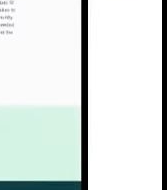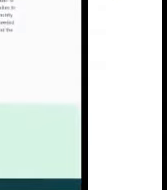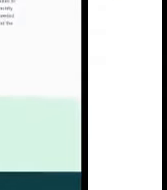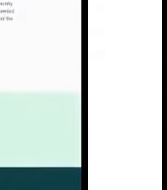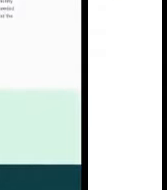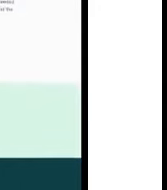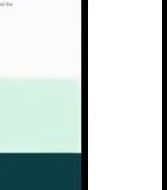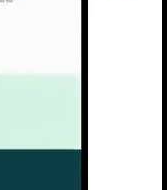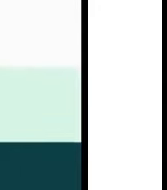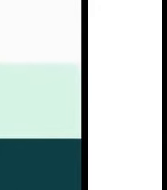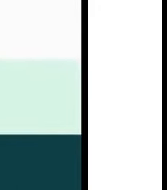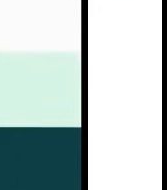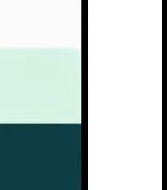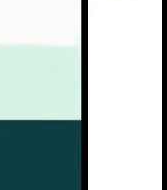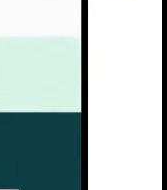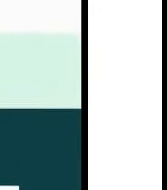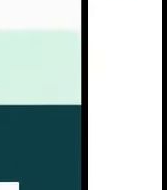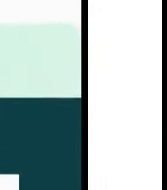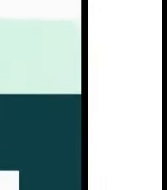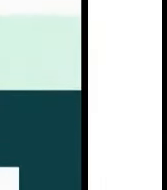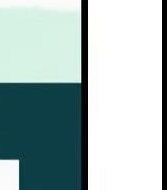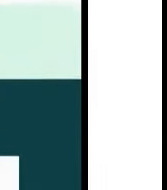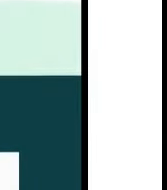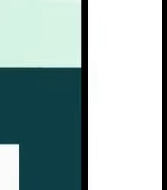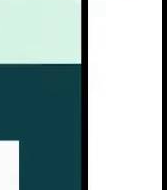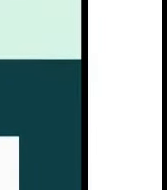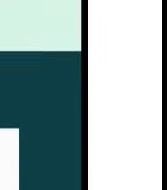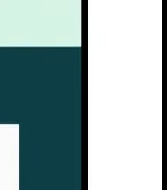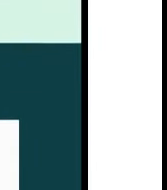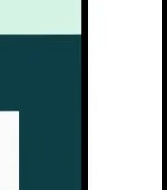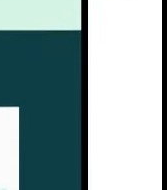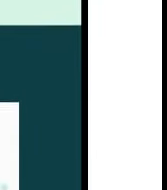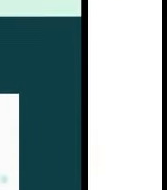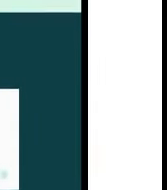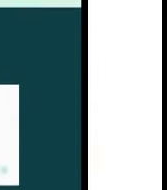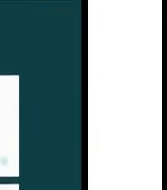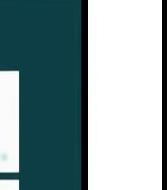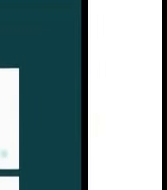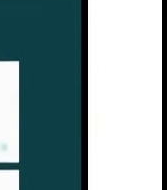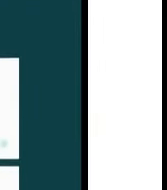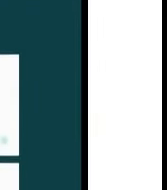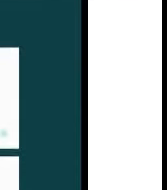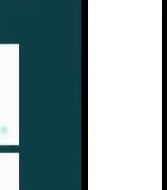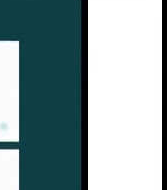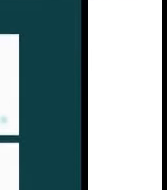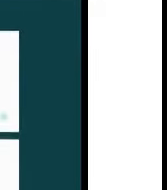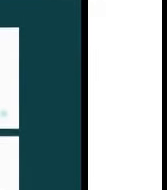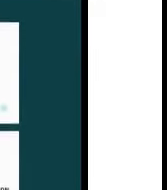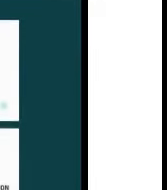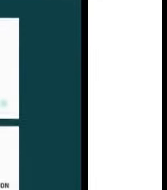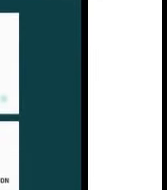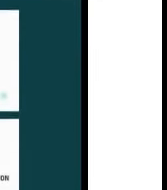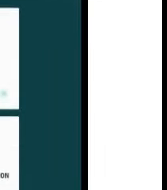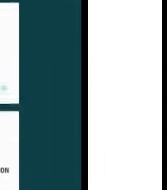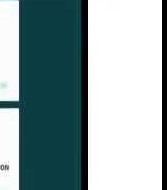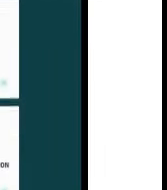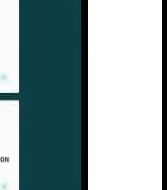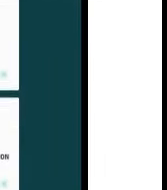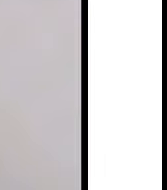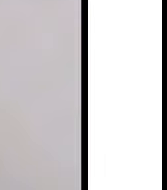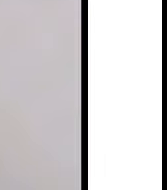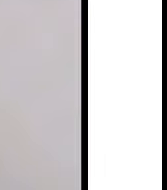modi le nostre comunità perché diventino totalmente sostenibili nello spirito dell'ecologia integrale.